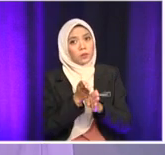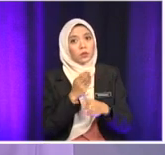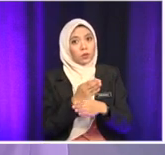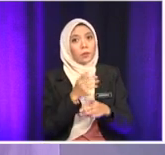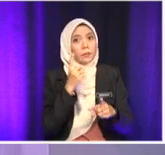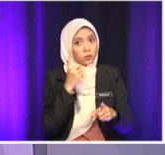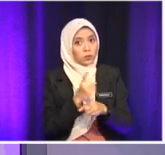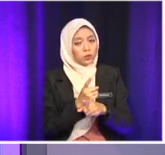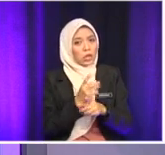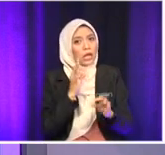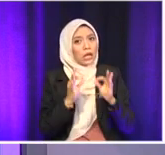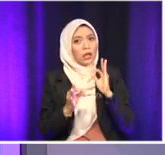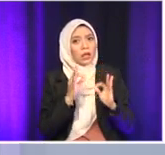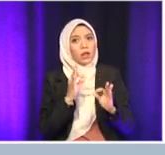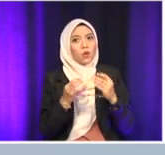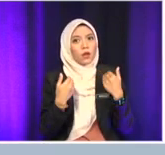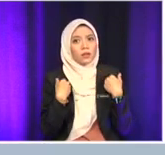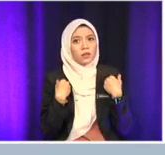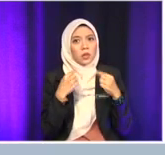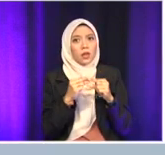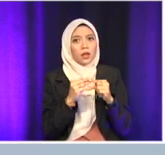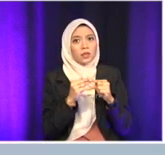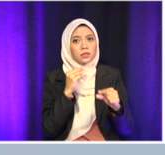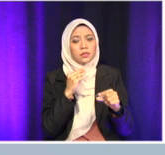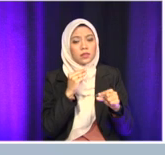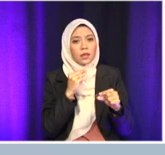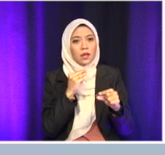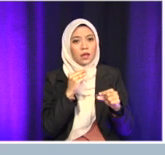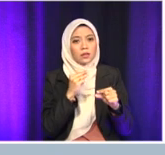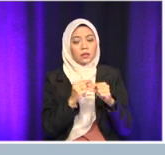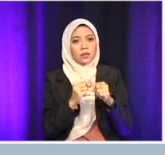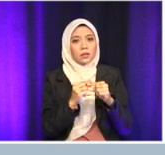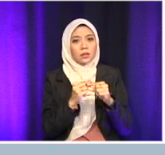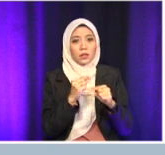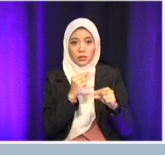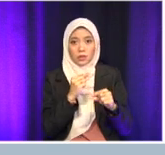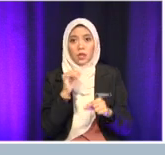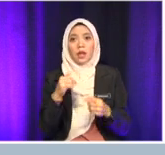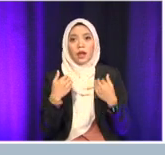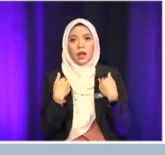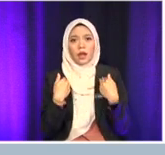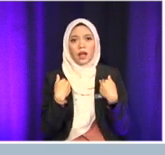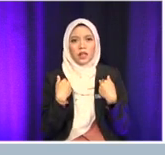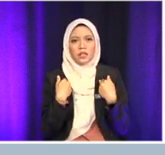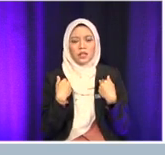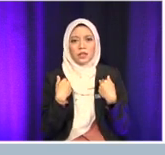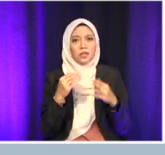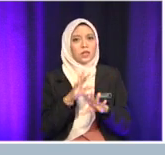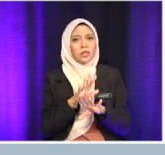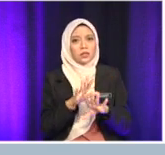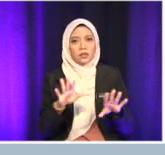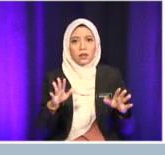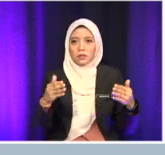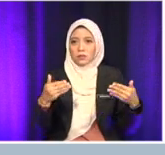jika ada ya garis Bantul ataupun gadisan tadi ada yang tak tersambung tak boleh juga